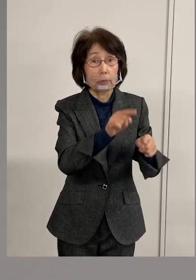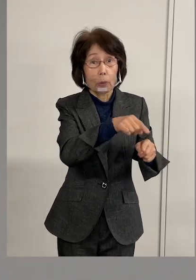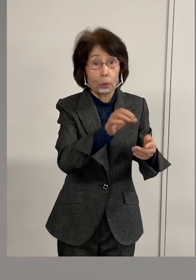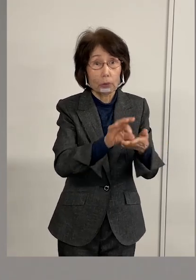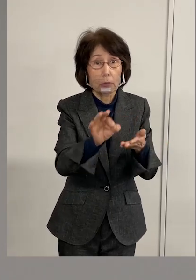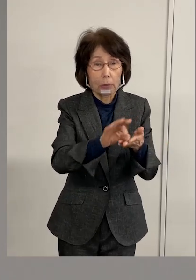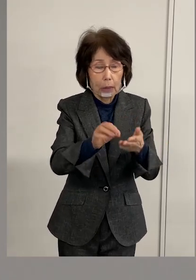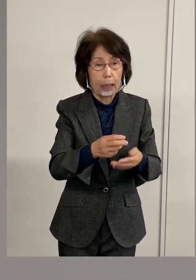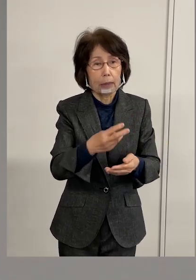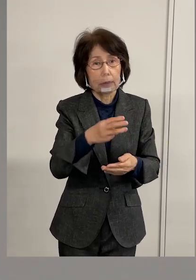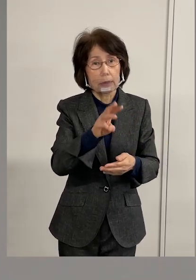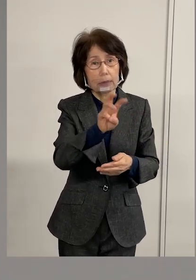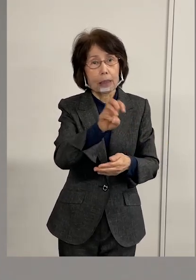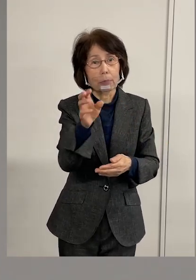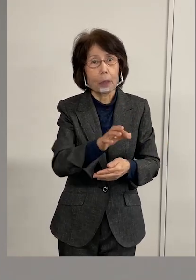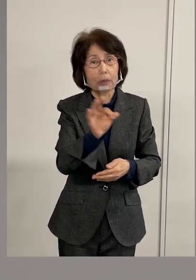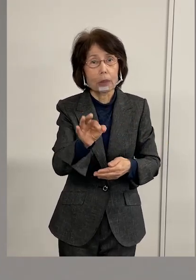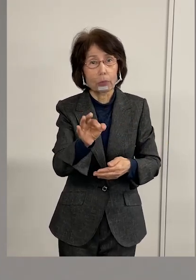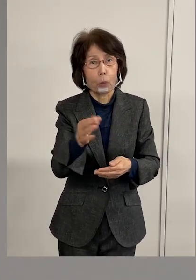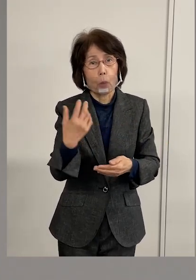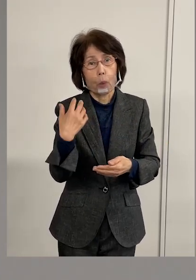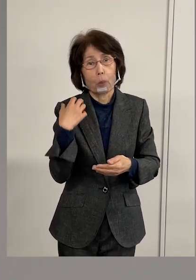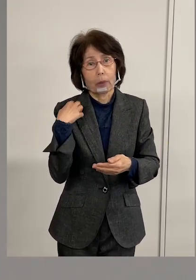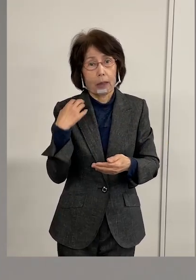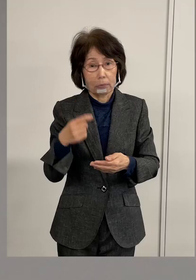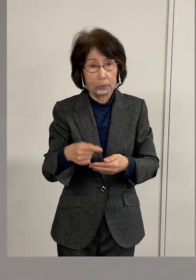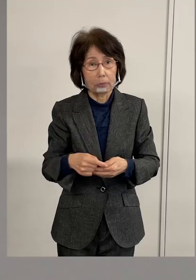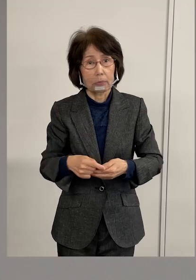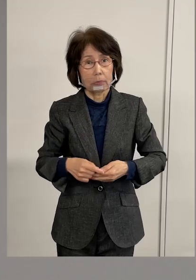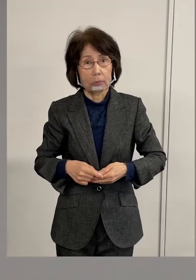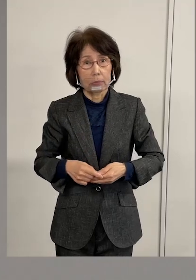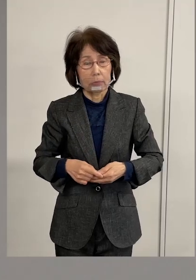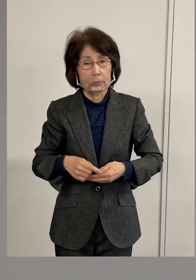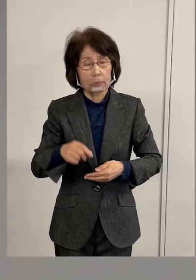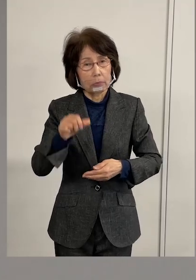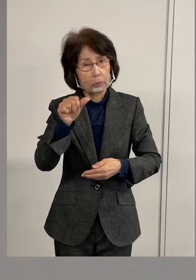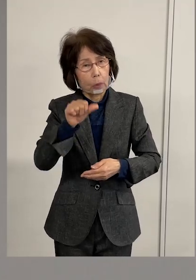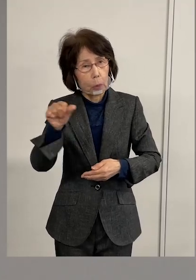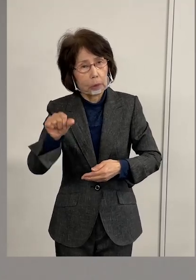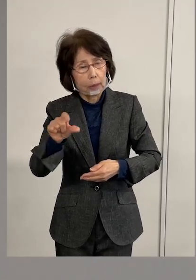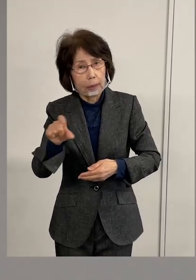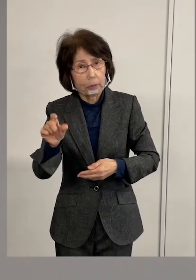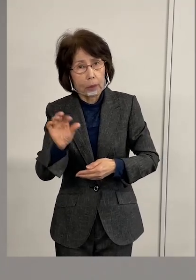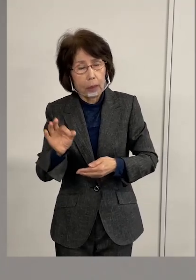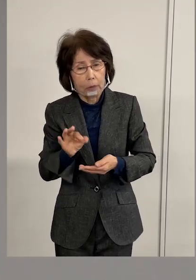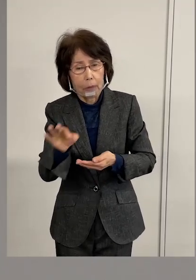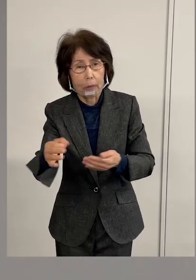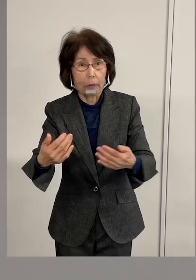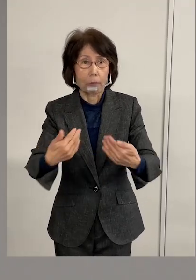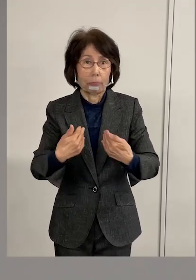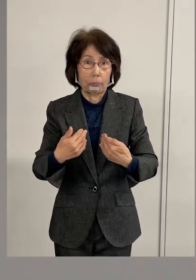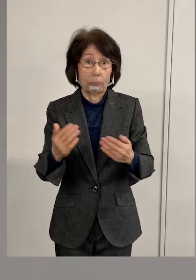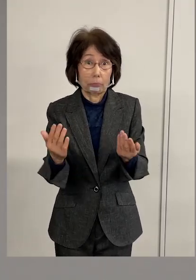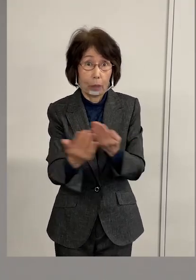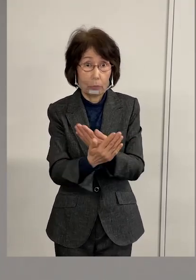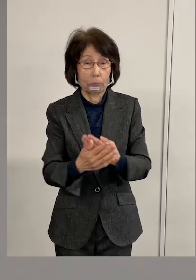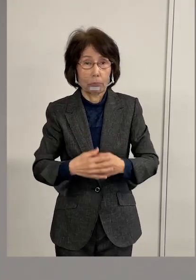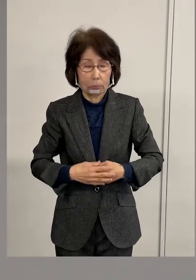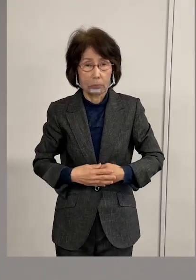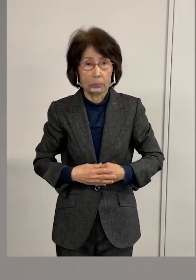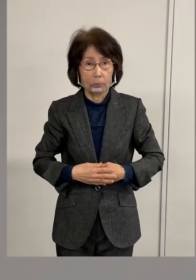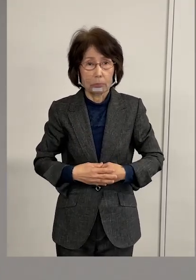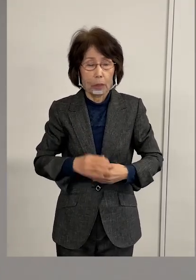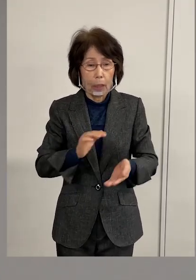まあ、もちろん病院によっても違うと思いますが、多分そこは、国も分かってるので、まあ、そういう意味で段階的